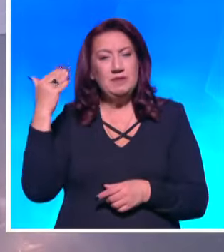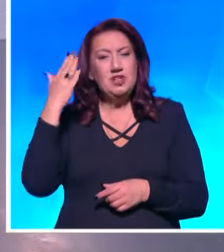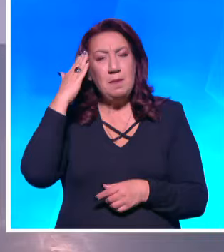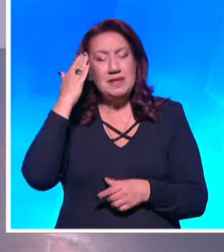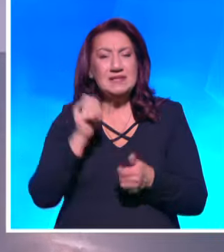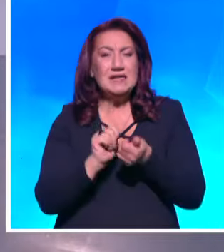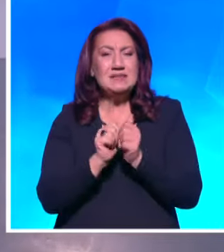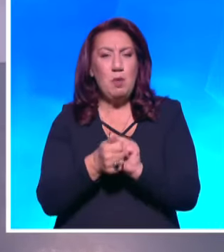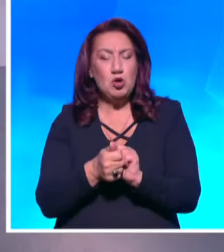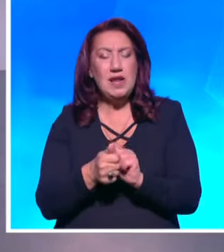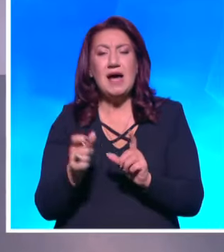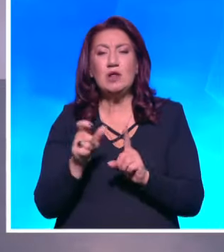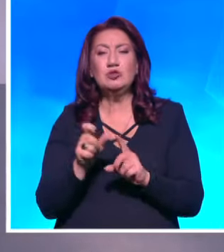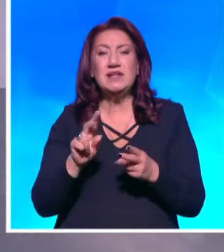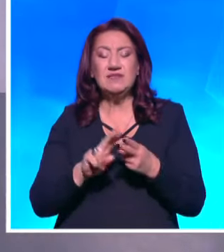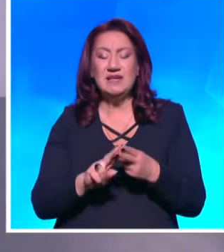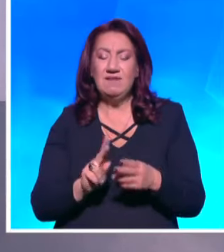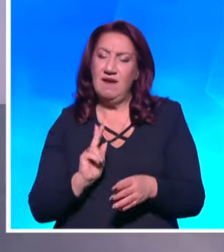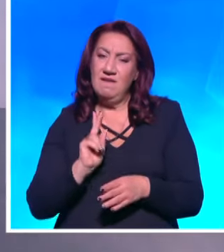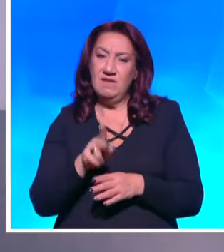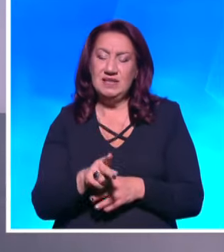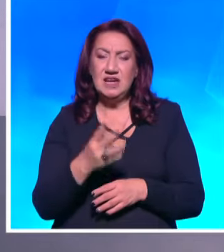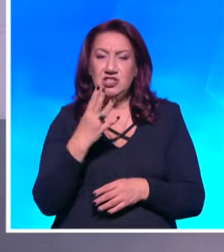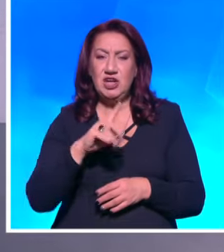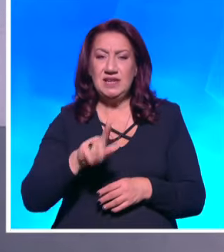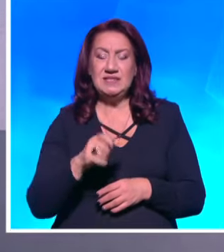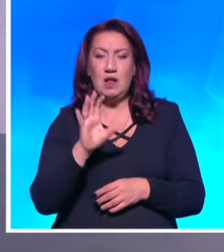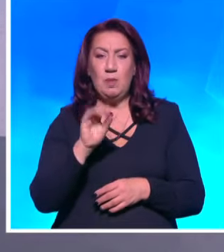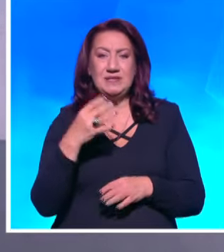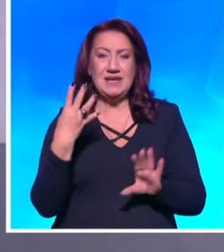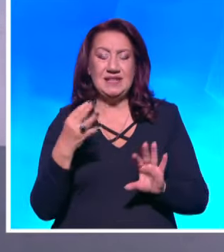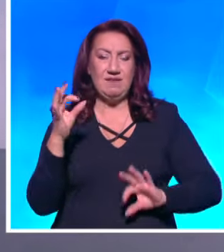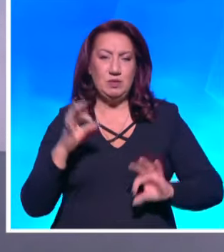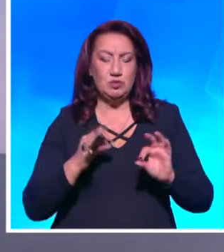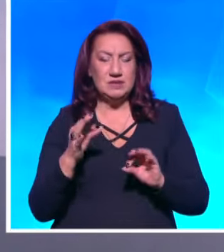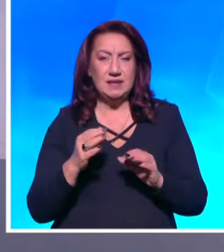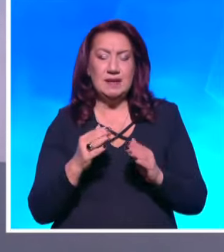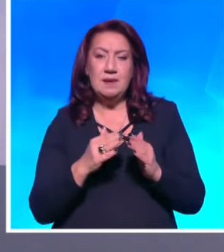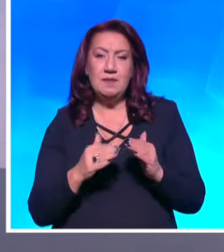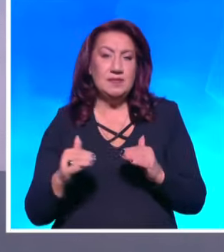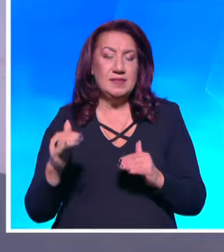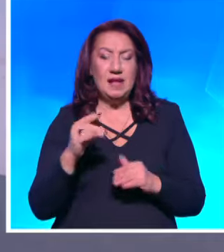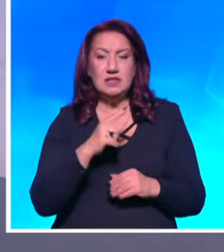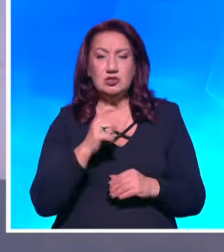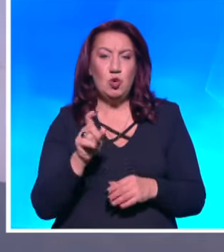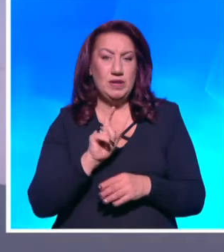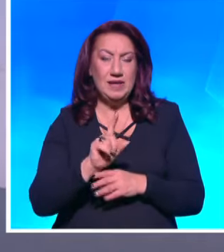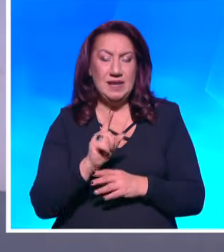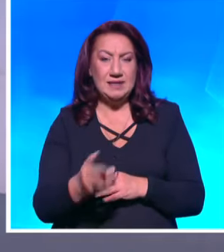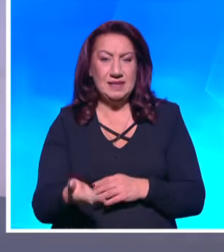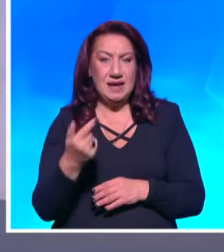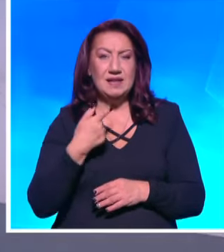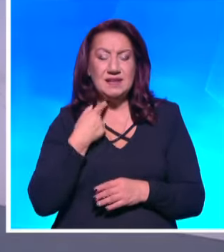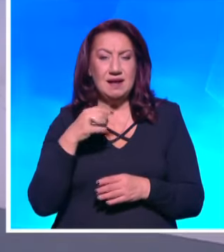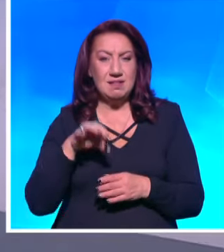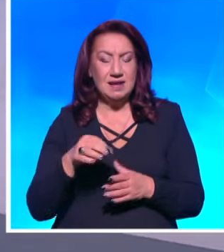Василев влиза в парламента с 4,59% подкрепа или с малко над 111 000 гласа. Както